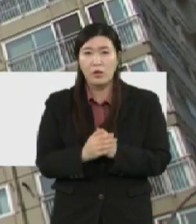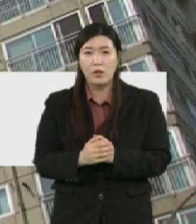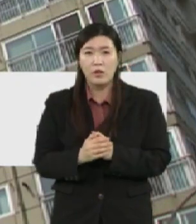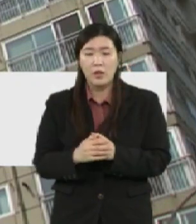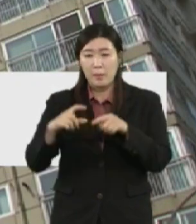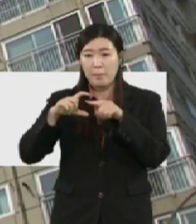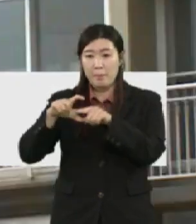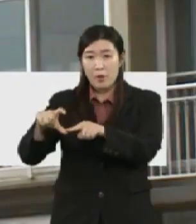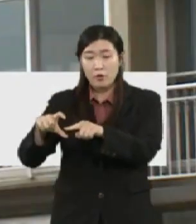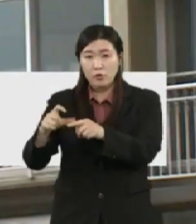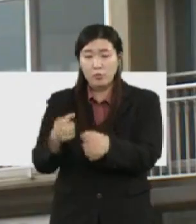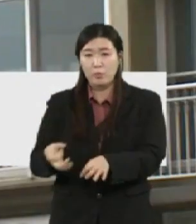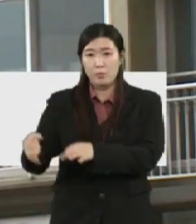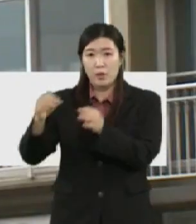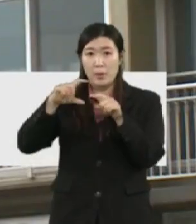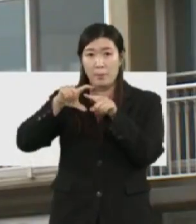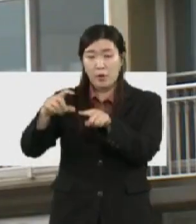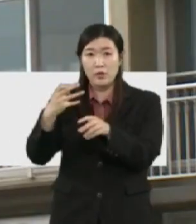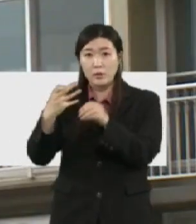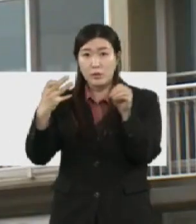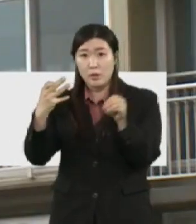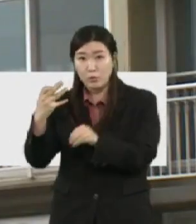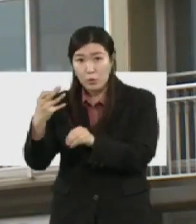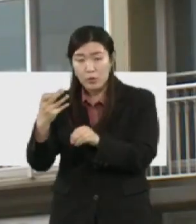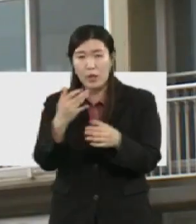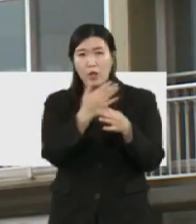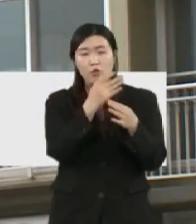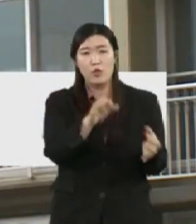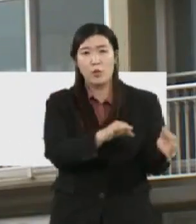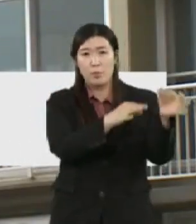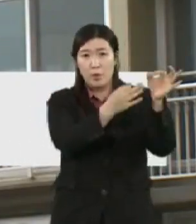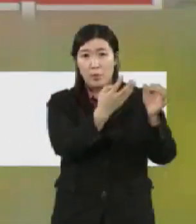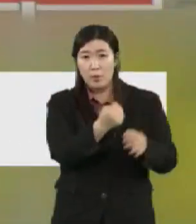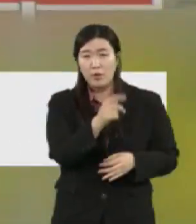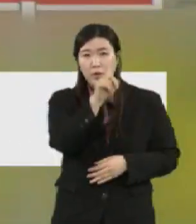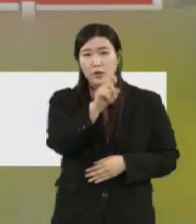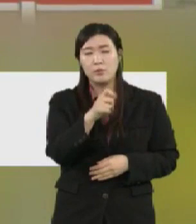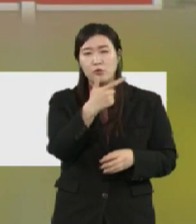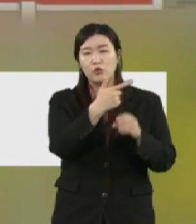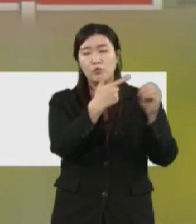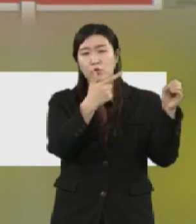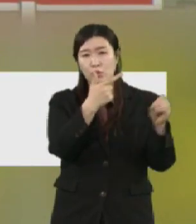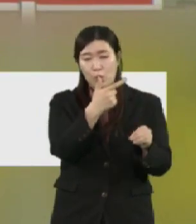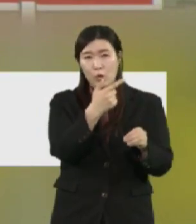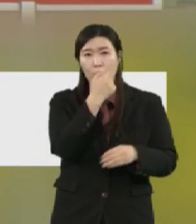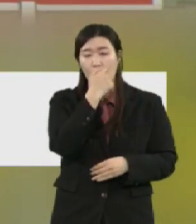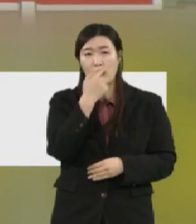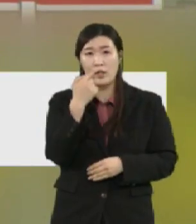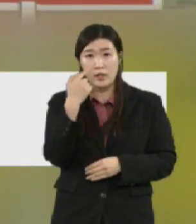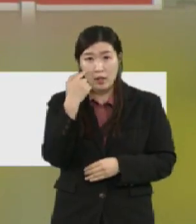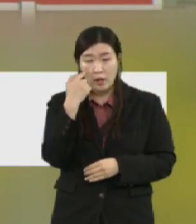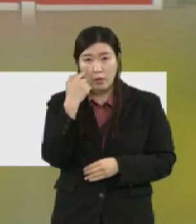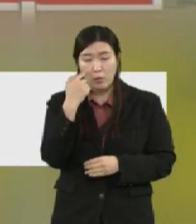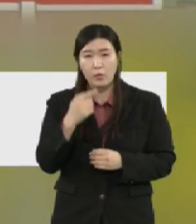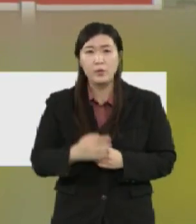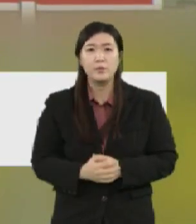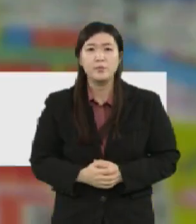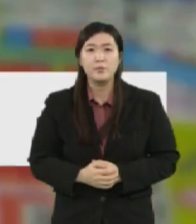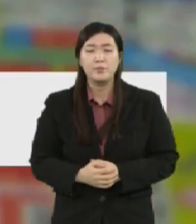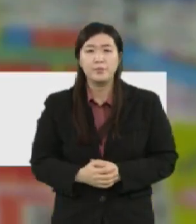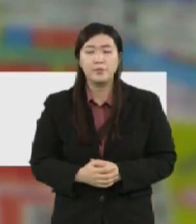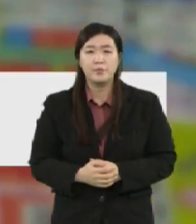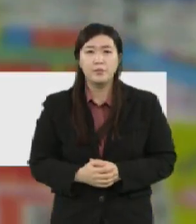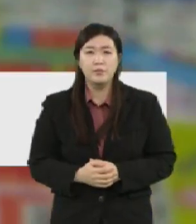아파트 매매가격은 유성 26.0% 오랜 등 평균 14.3 2% 올라 전국 평균